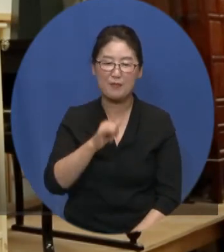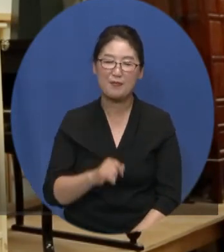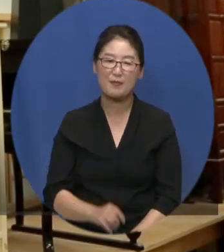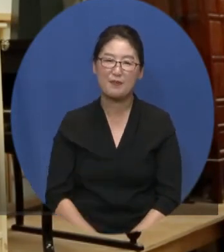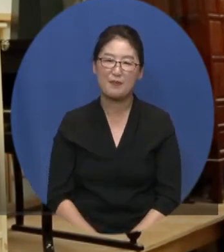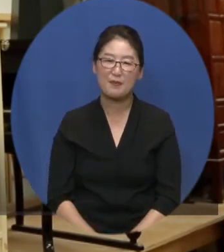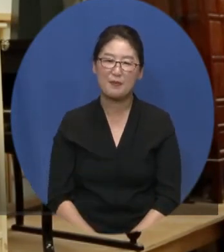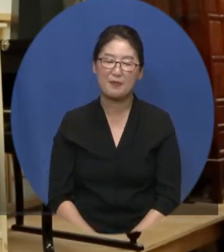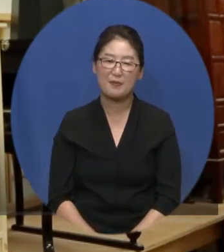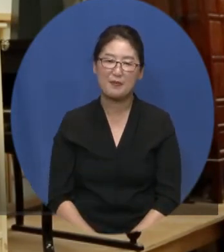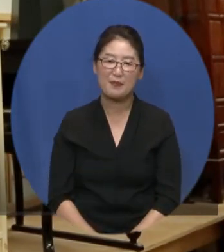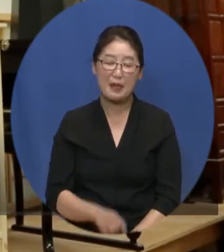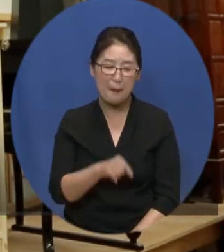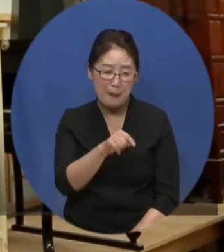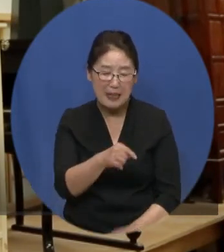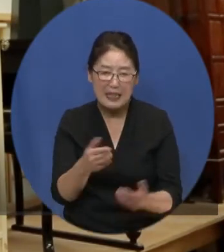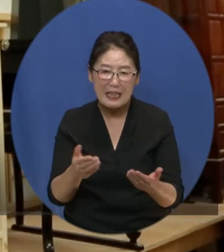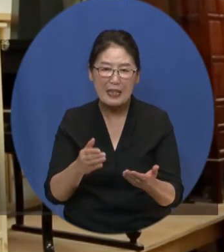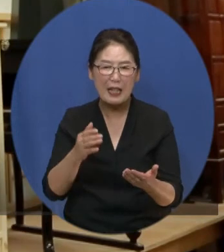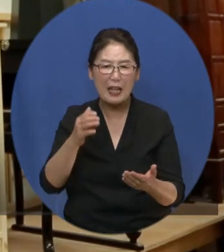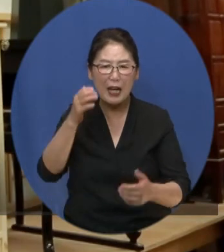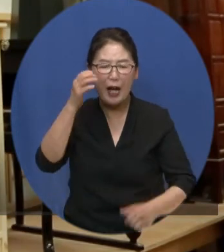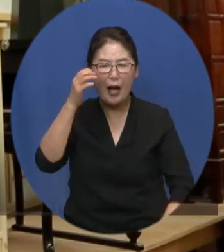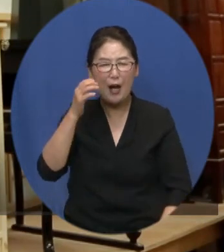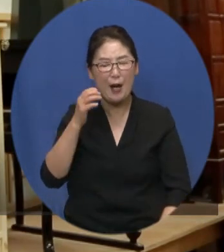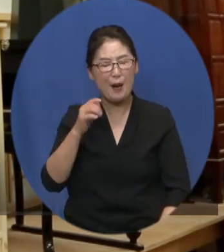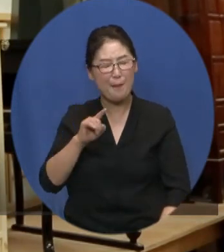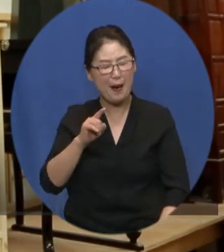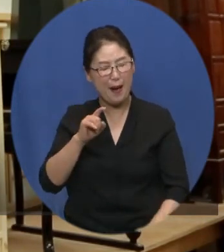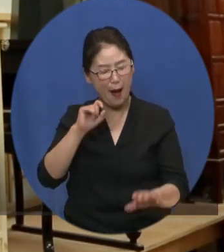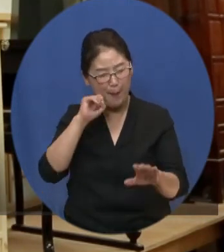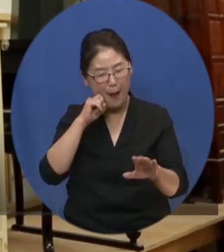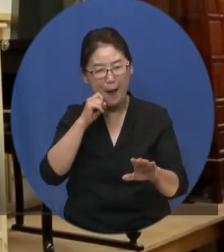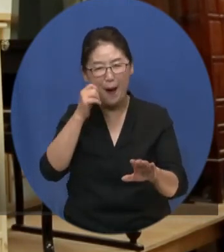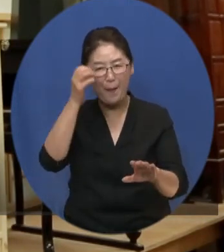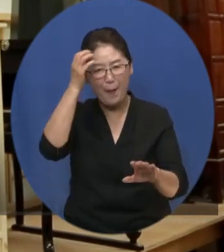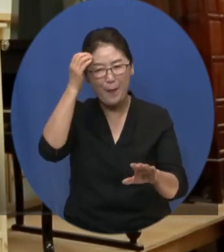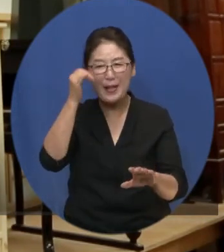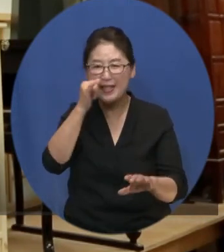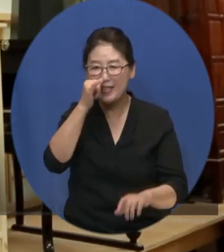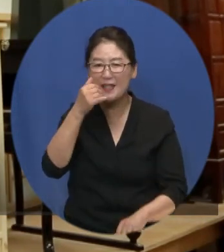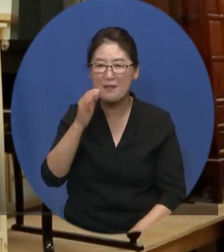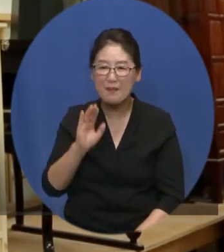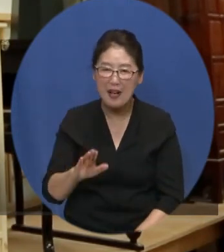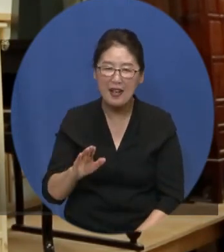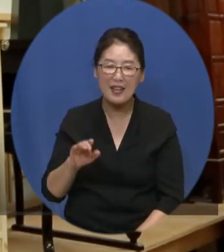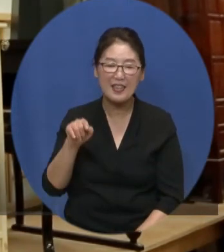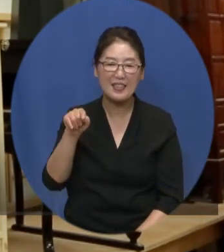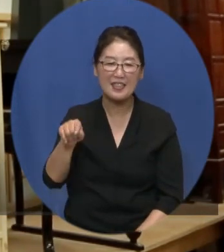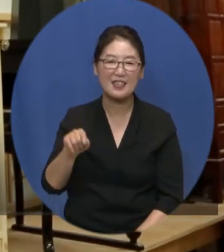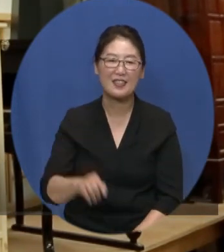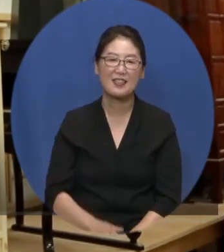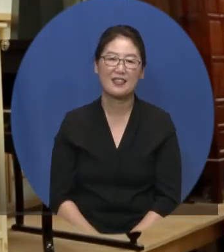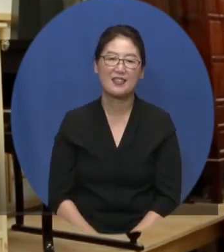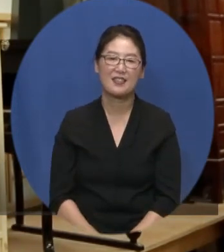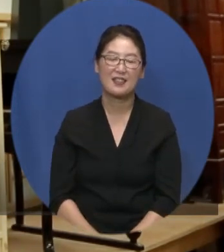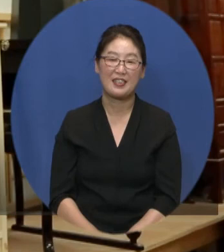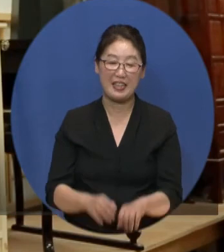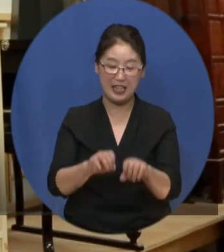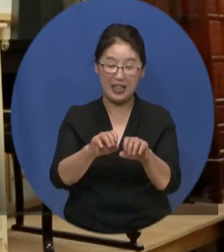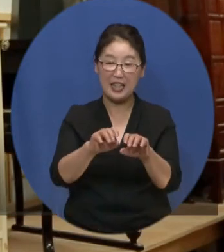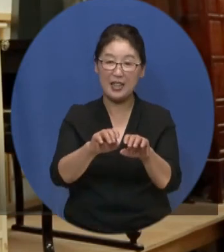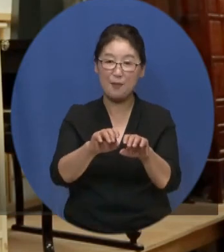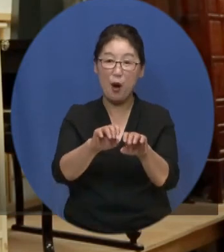어 뭐라고 그럴까 좀 페라라 예 그런거는 있는데 어차피 저희가 구도 공예 쪽이